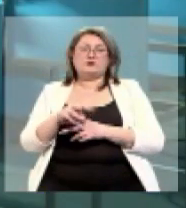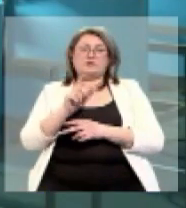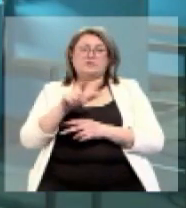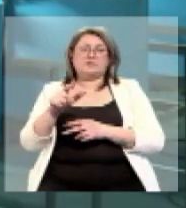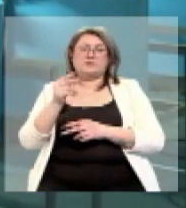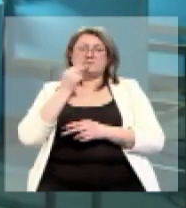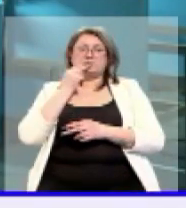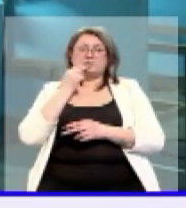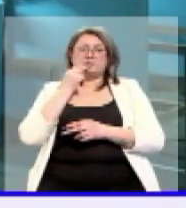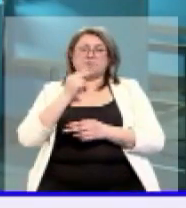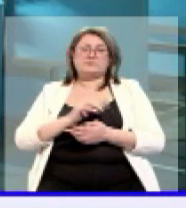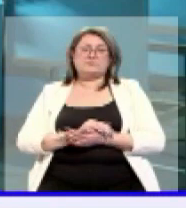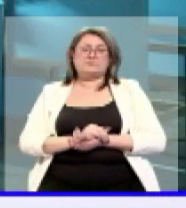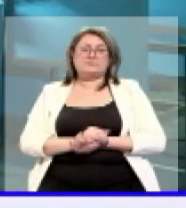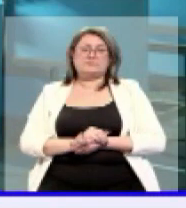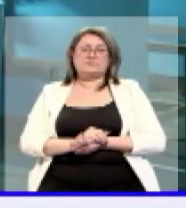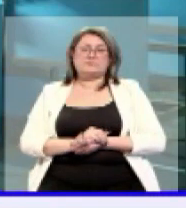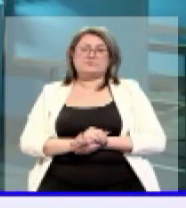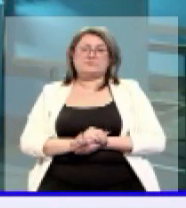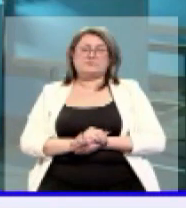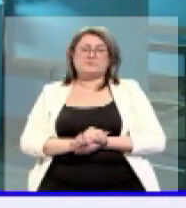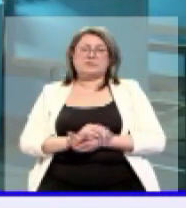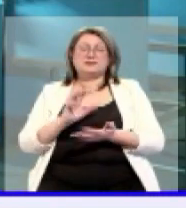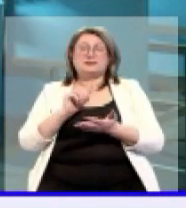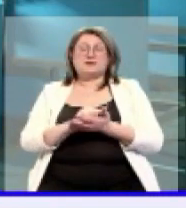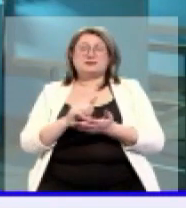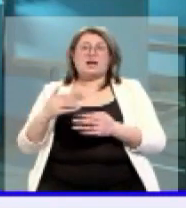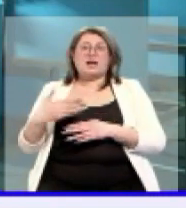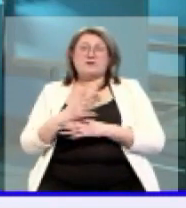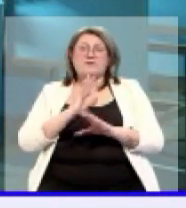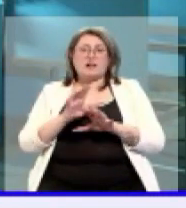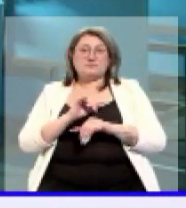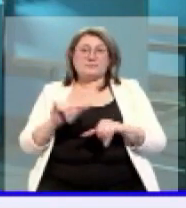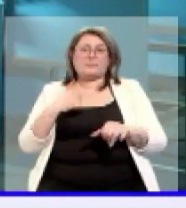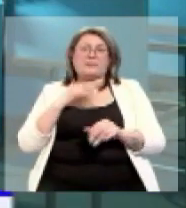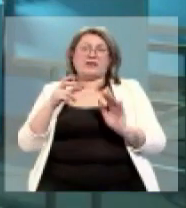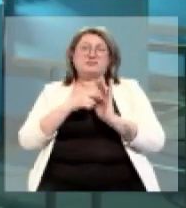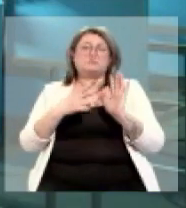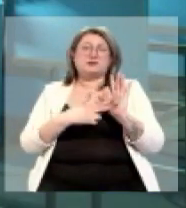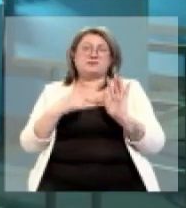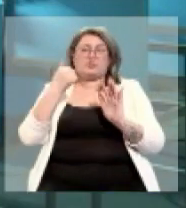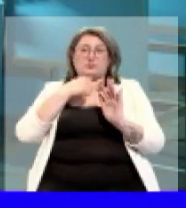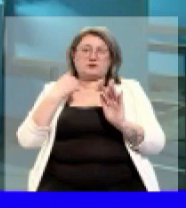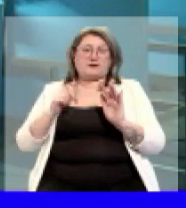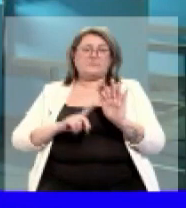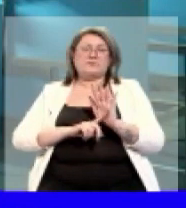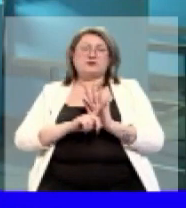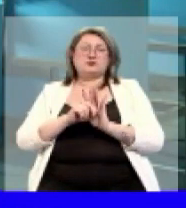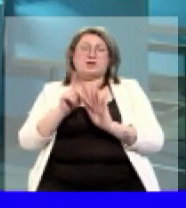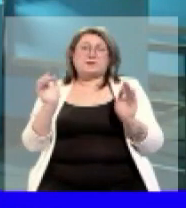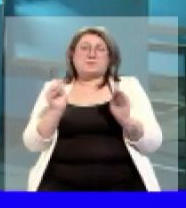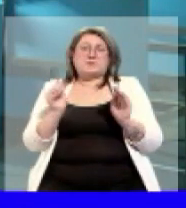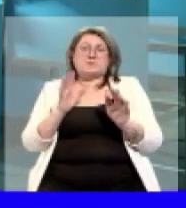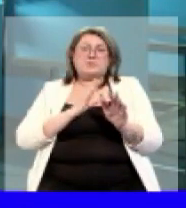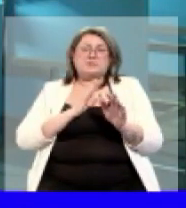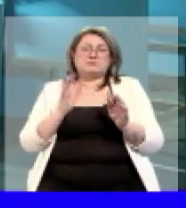2018 года я построил небольшую маленькую УЗВ. 2018 жылдан бері балық өсіруді қолға алдым. Басында кішкентай секторда